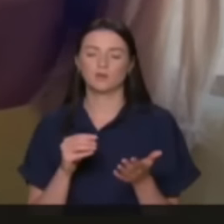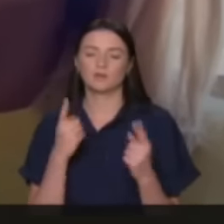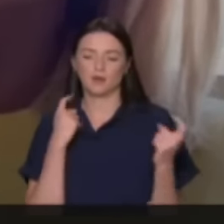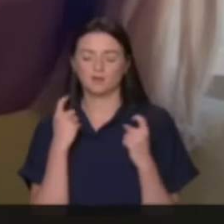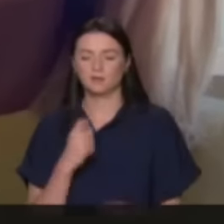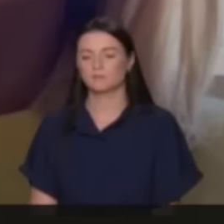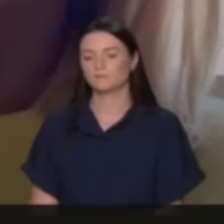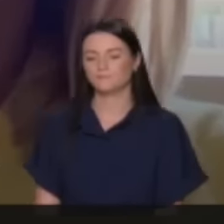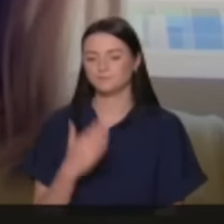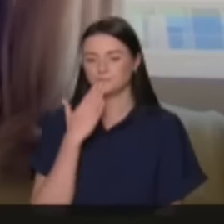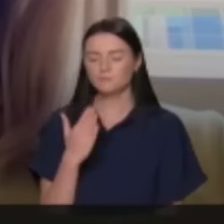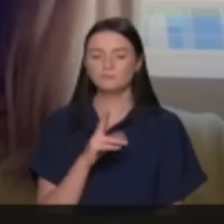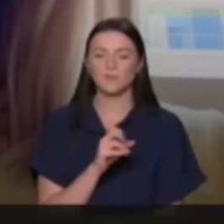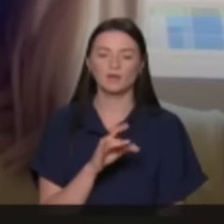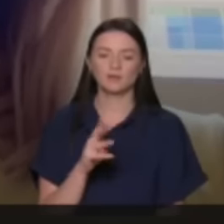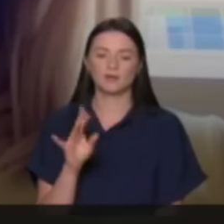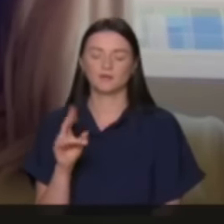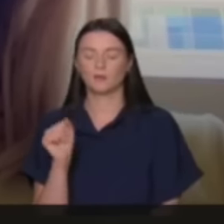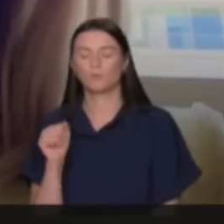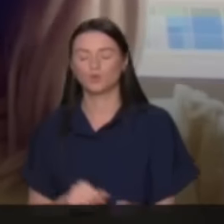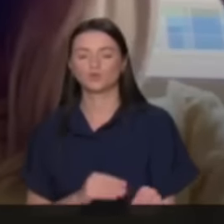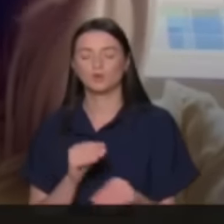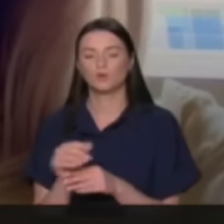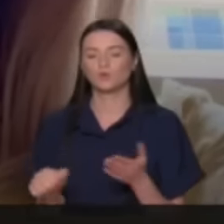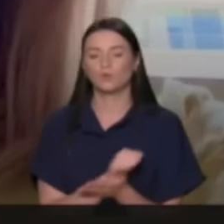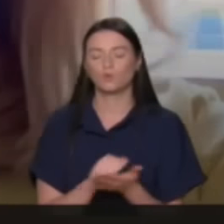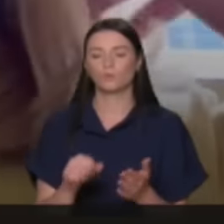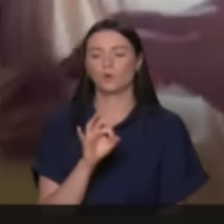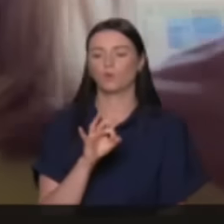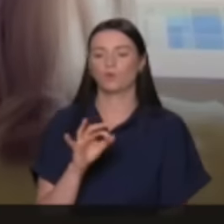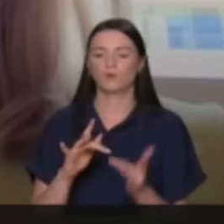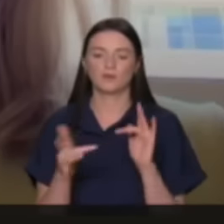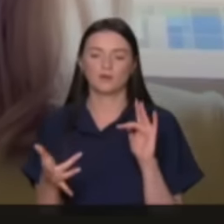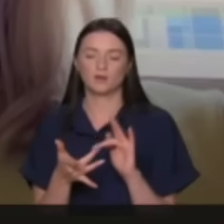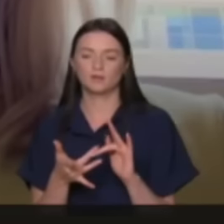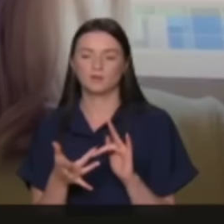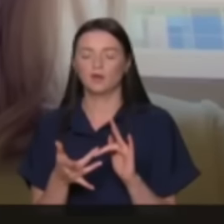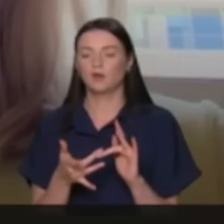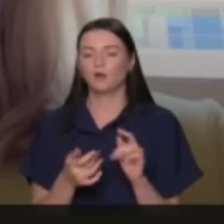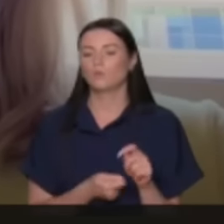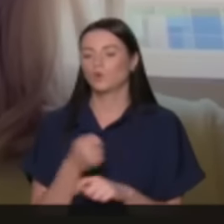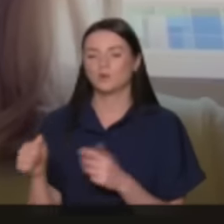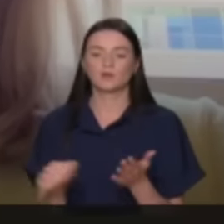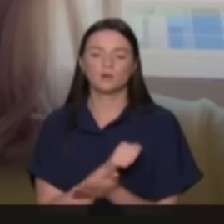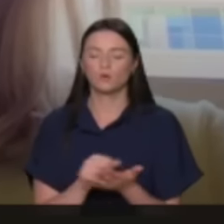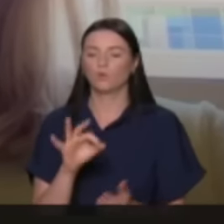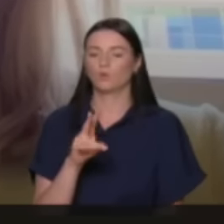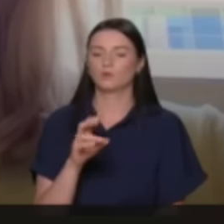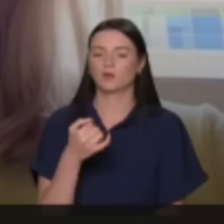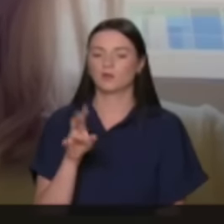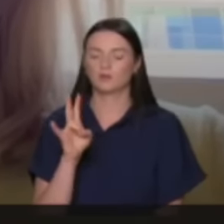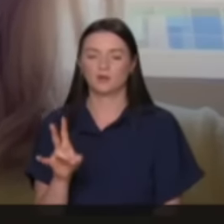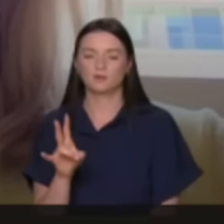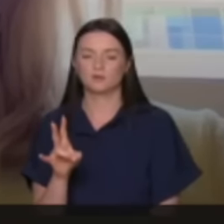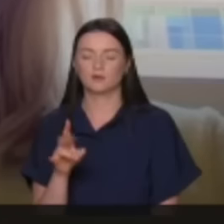Дякую, Катерина. А чи можна подати документи онлайн? А подати документи онлайн. Я ще раз,